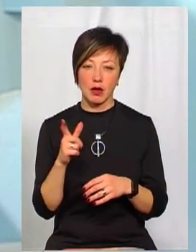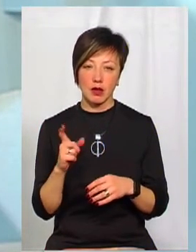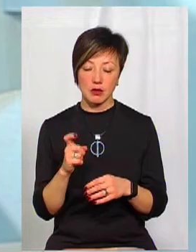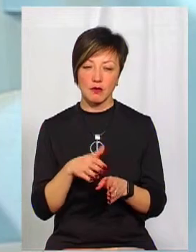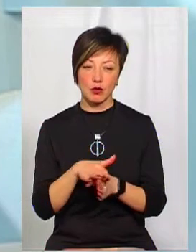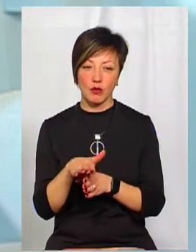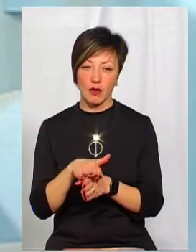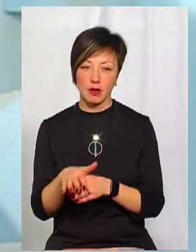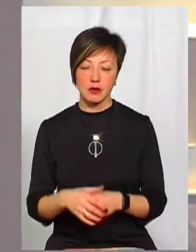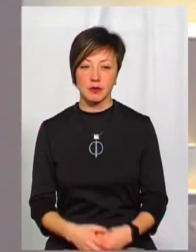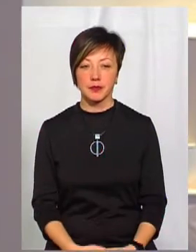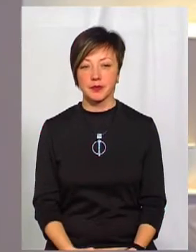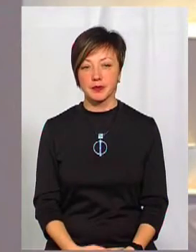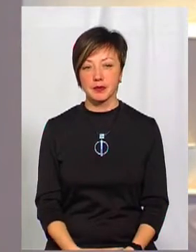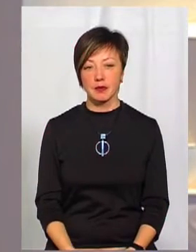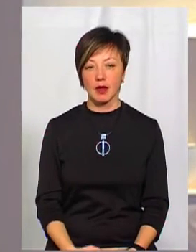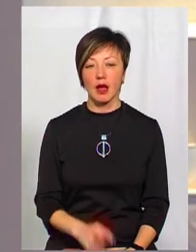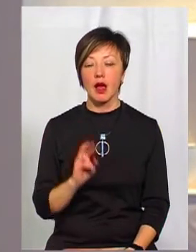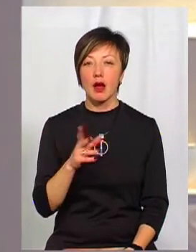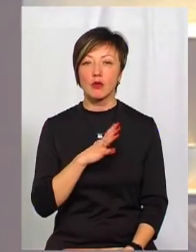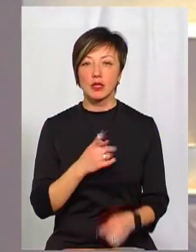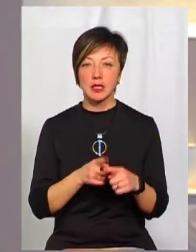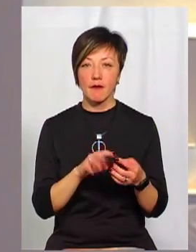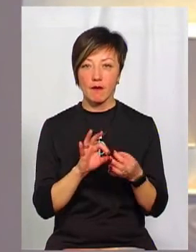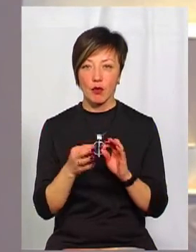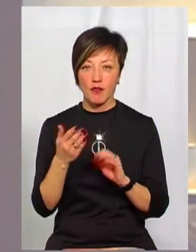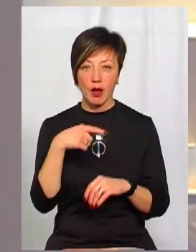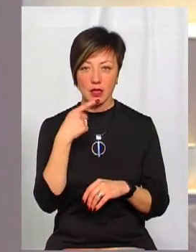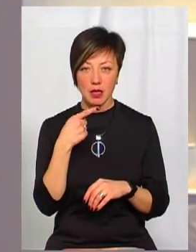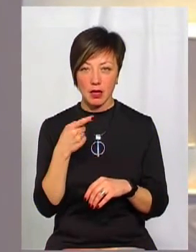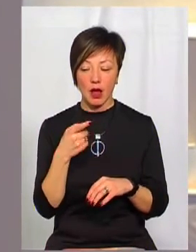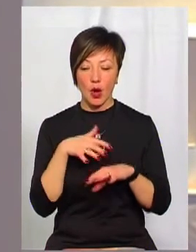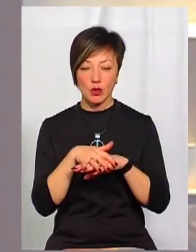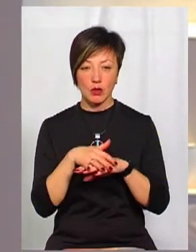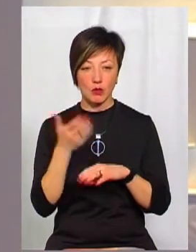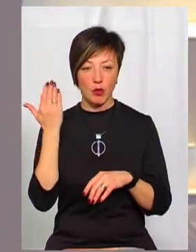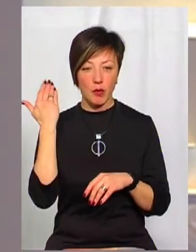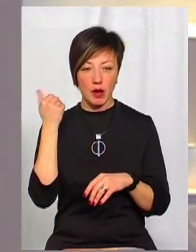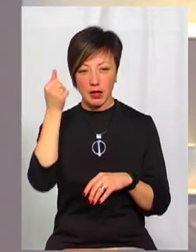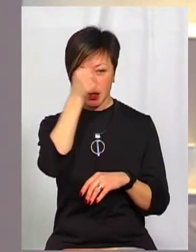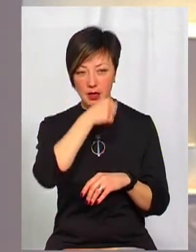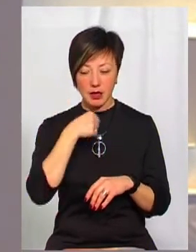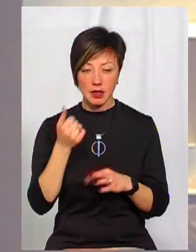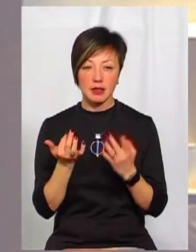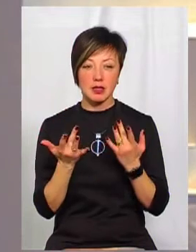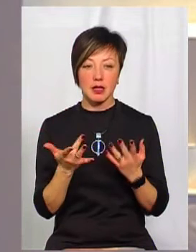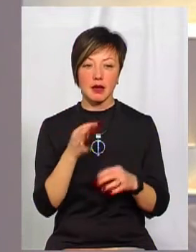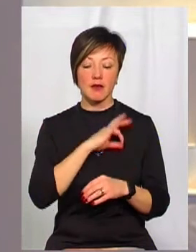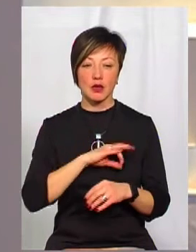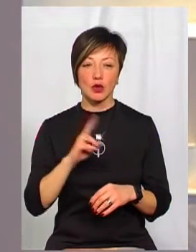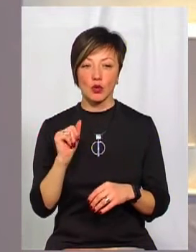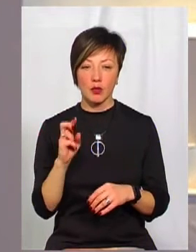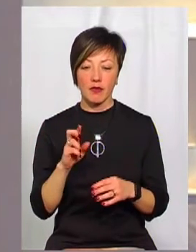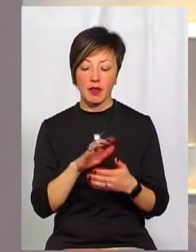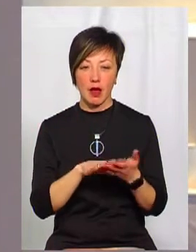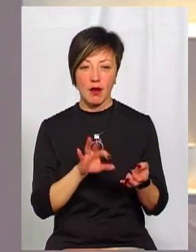природного газу відбувається. А як же бути з цією формулою? Ви казали, що там береться за розрахунок попередній рік, так, скільки використано кубів,